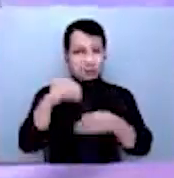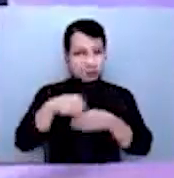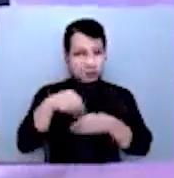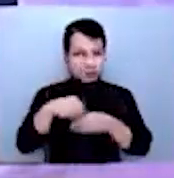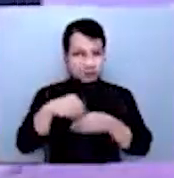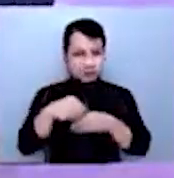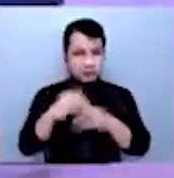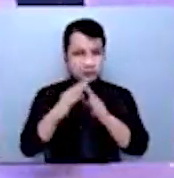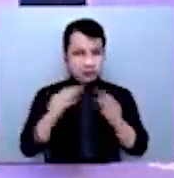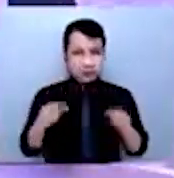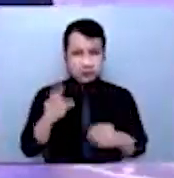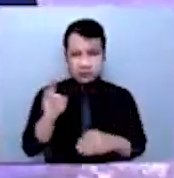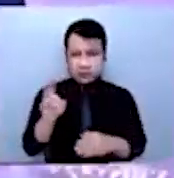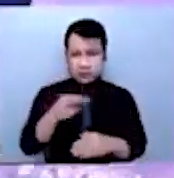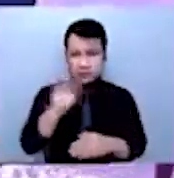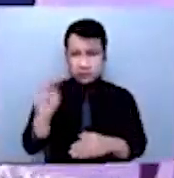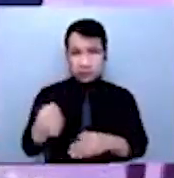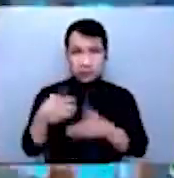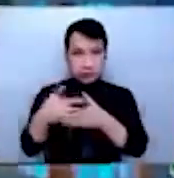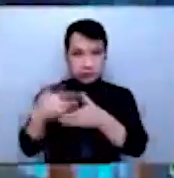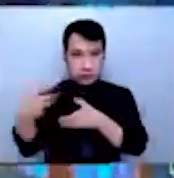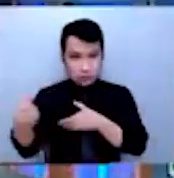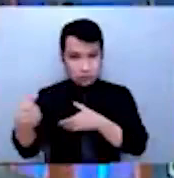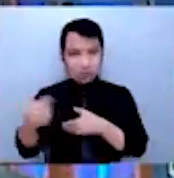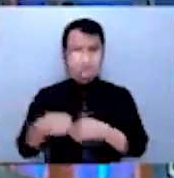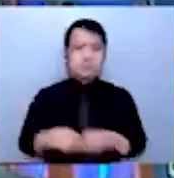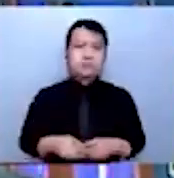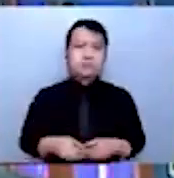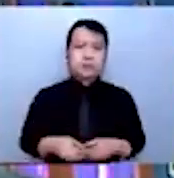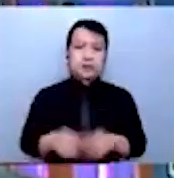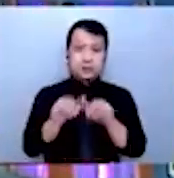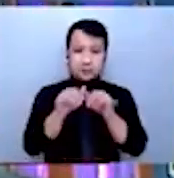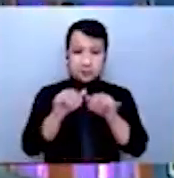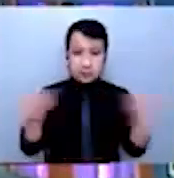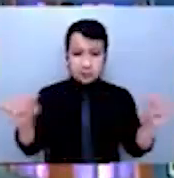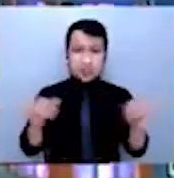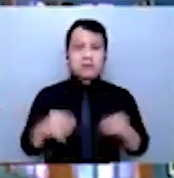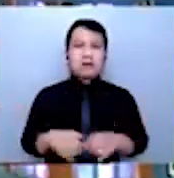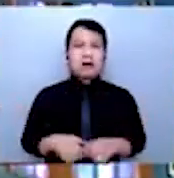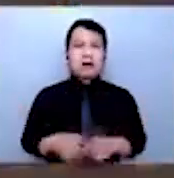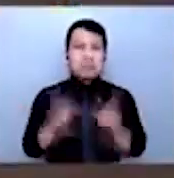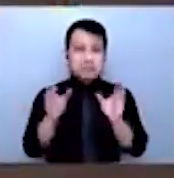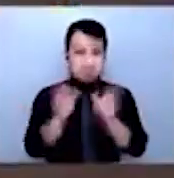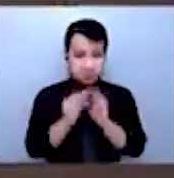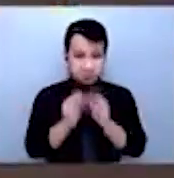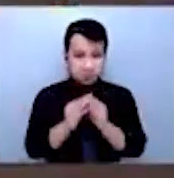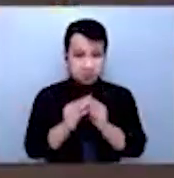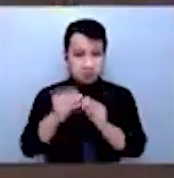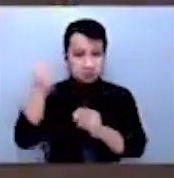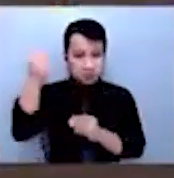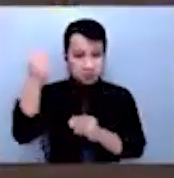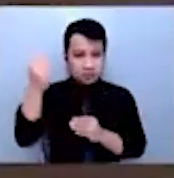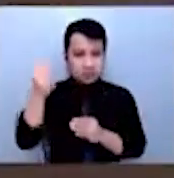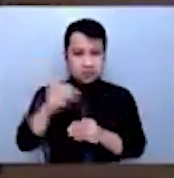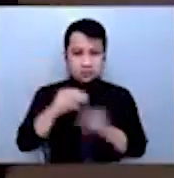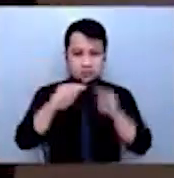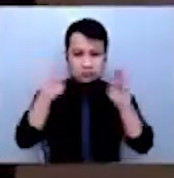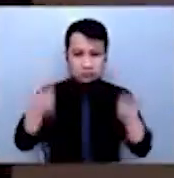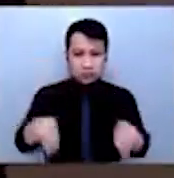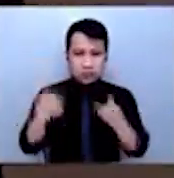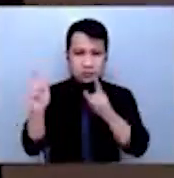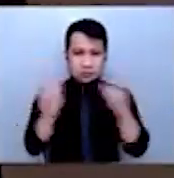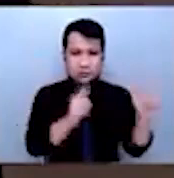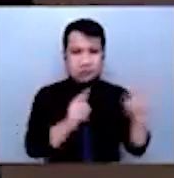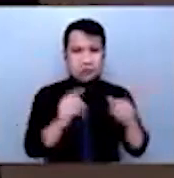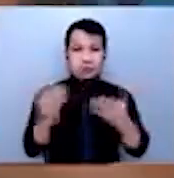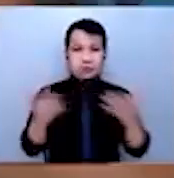hanggang 70% naman kapag outdoor. Ganito rin ang ipatutupad sa mga meeting at party venues, mga museum at library, at maging